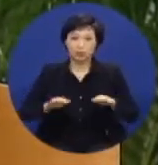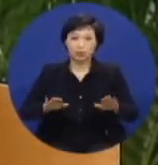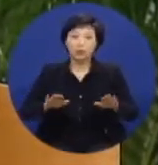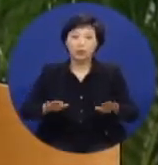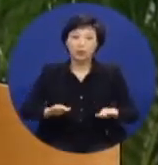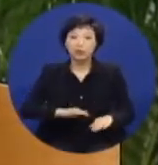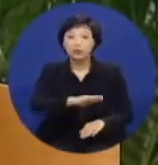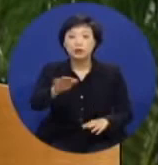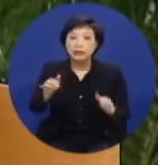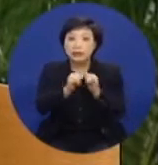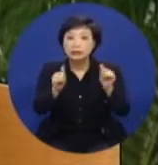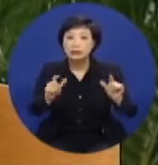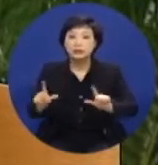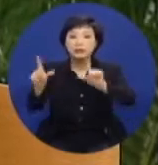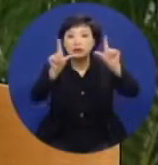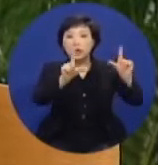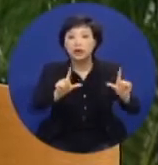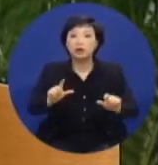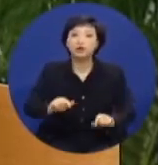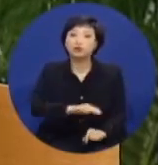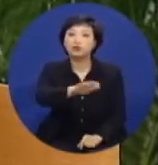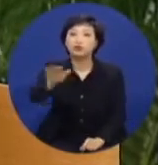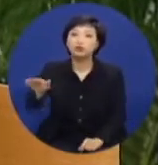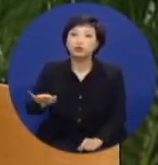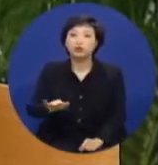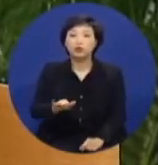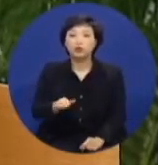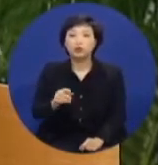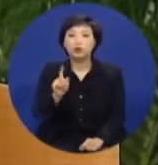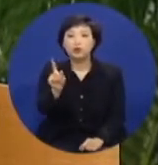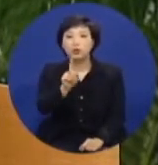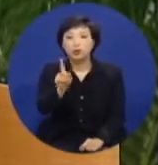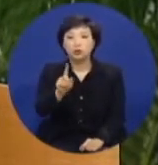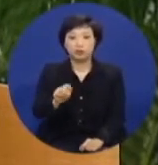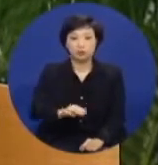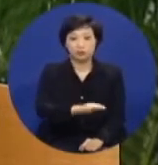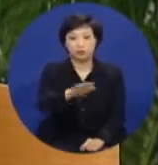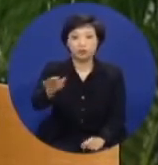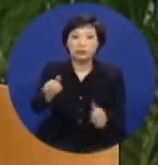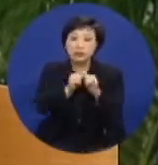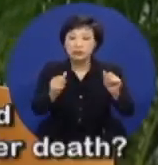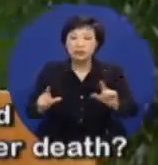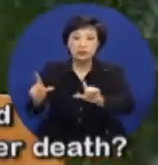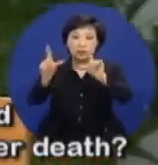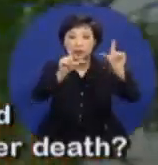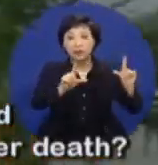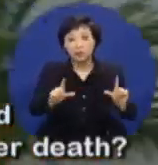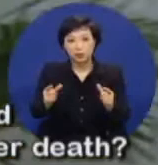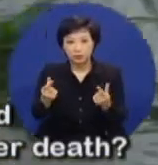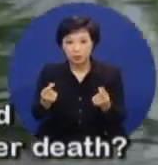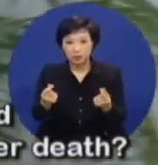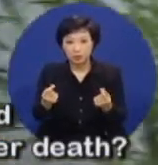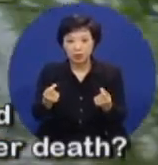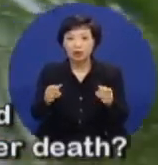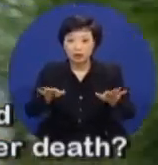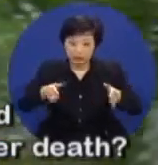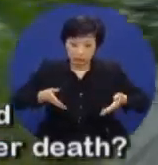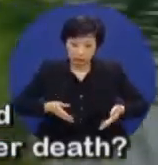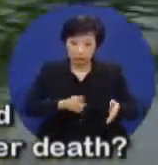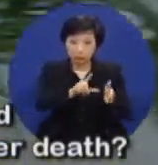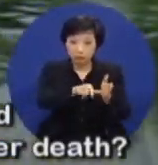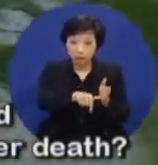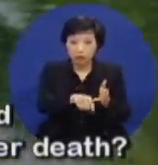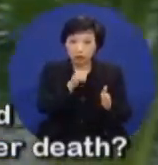그럼 긴 생을 오토 게 되느냐 인생 둑 태어날 때가